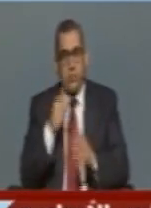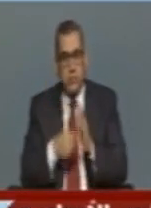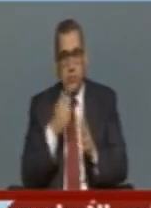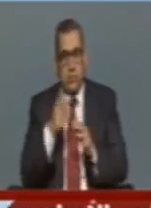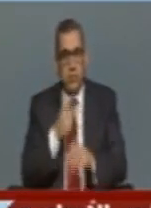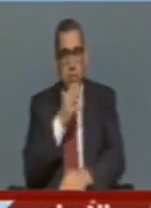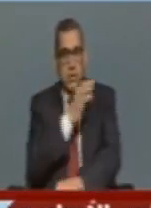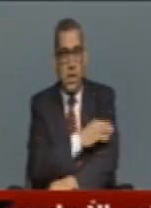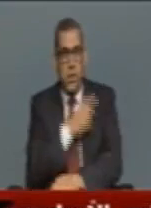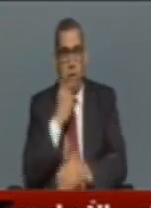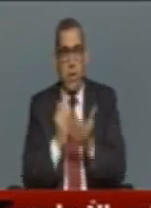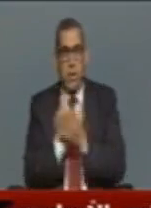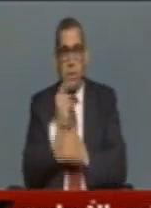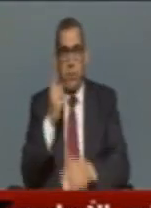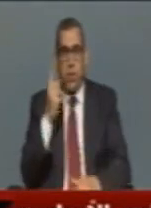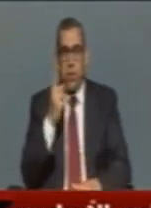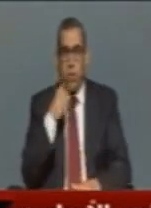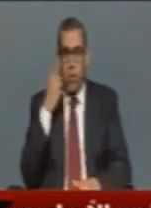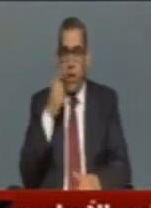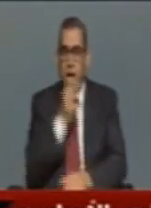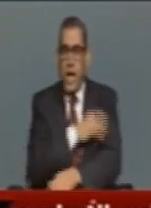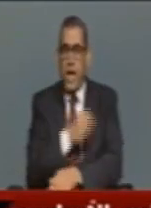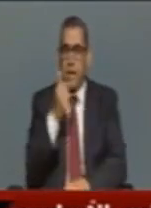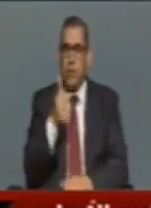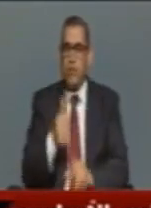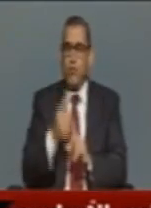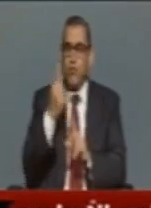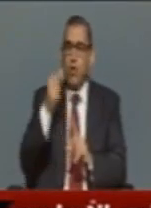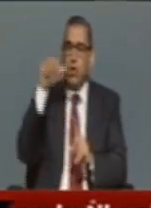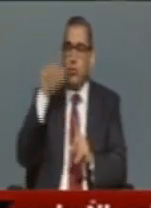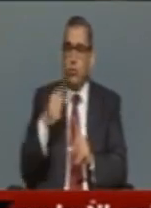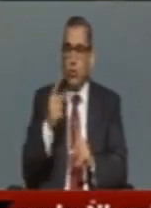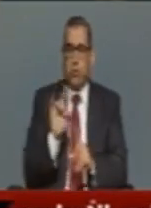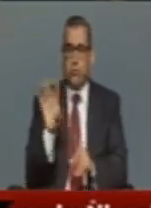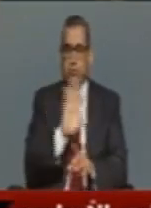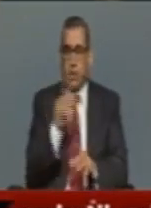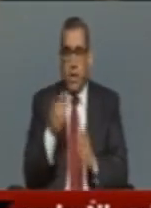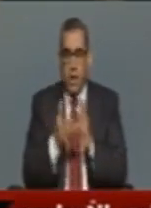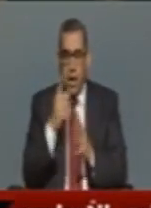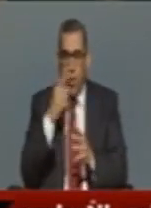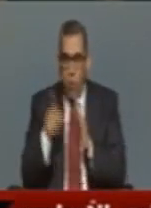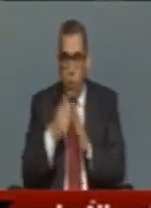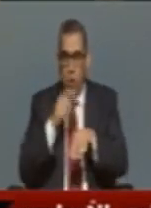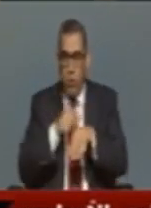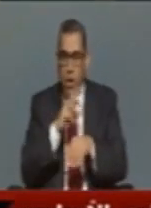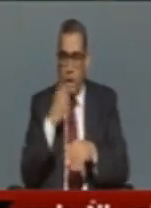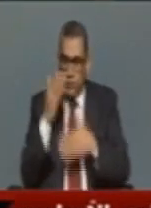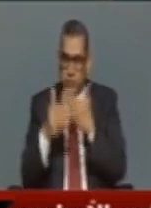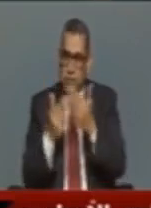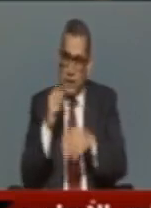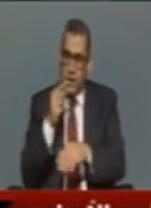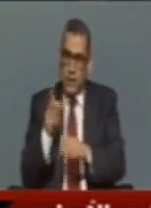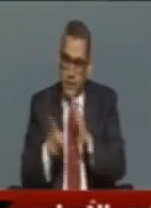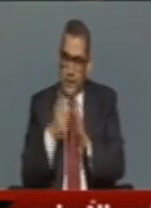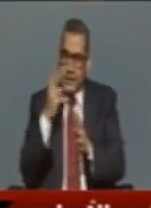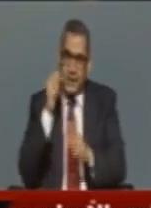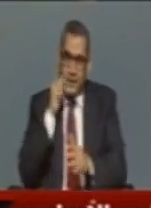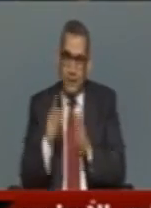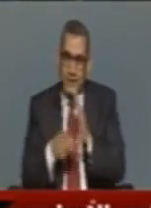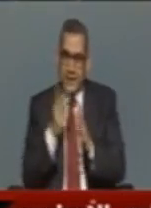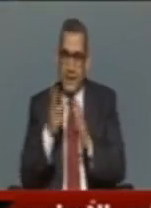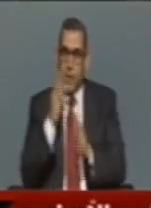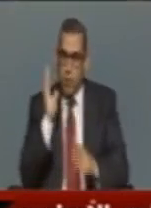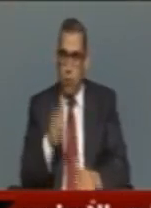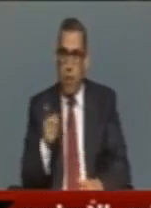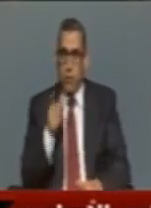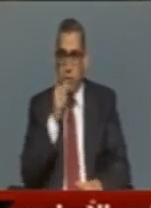على طالب من اختبار واحد في لحظه واحده في وقت واحد، فده هو اللي عامل موضوع قهر عندنا في الثانوية العامة. الحاجة الثانية هي